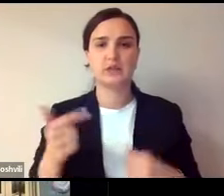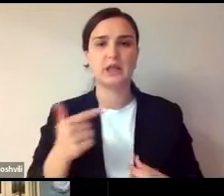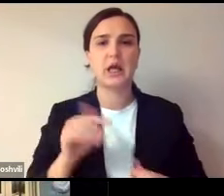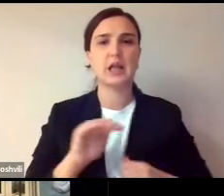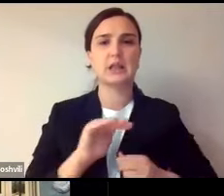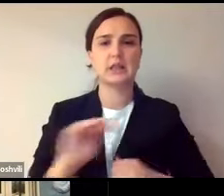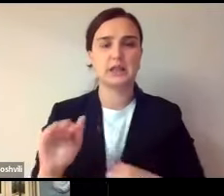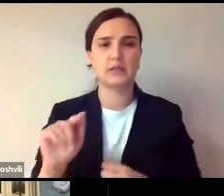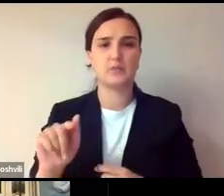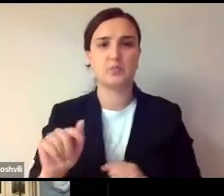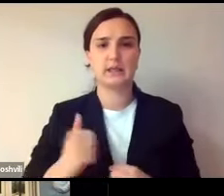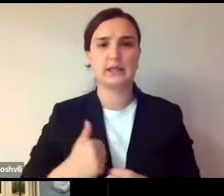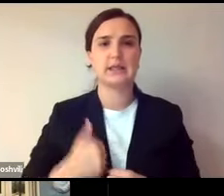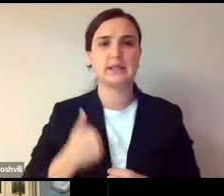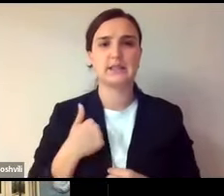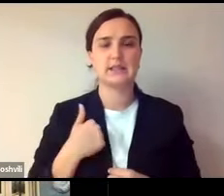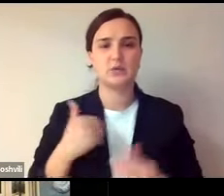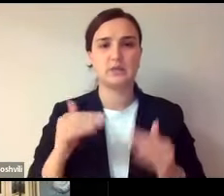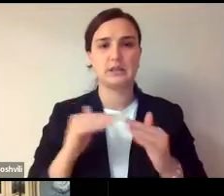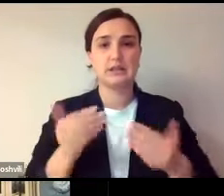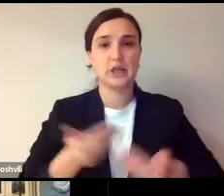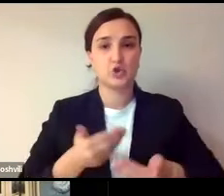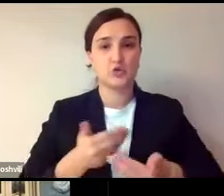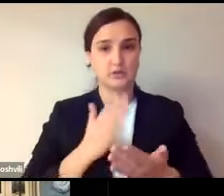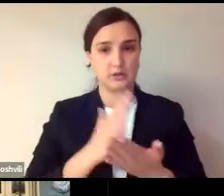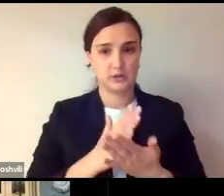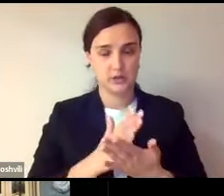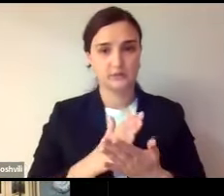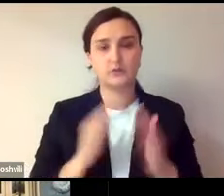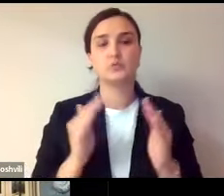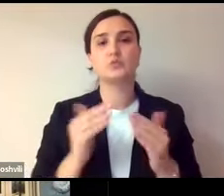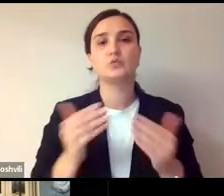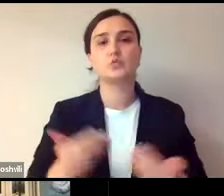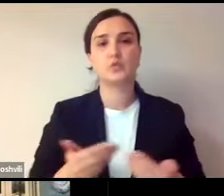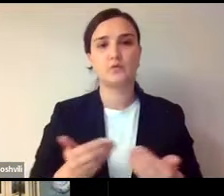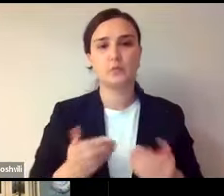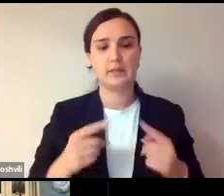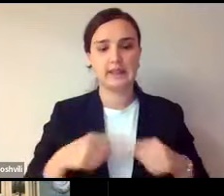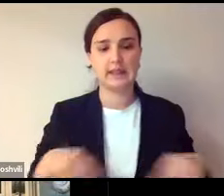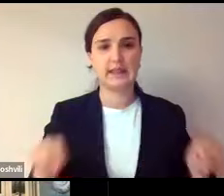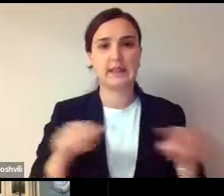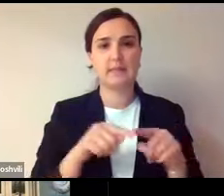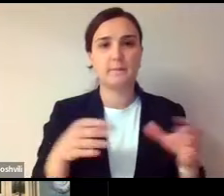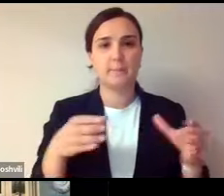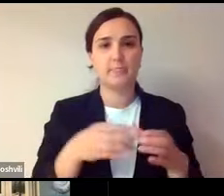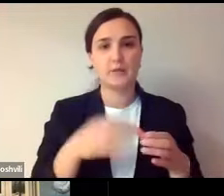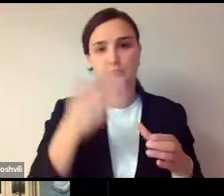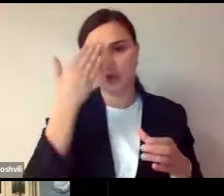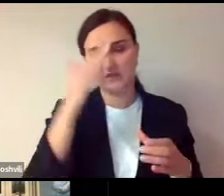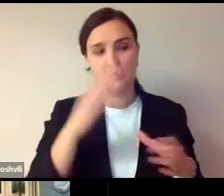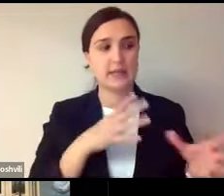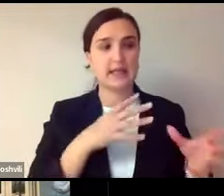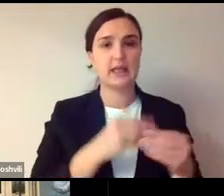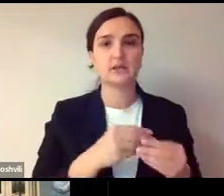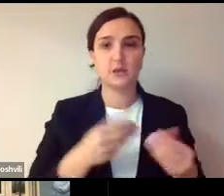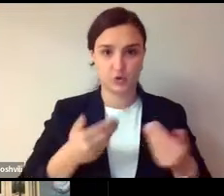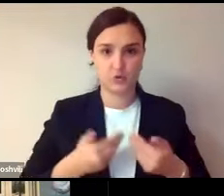გარანტირებული ღირსეული საცხოვრისი, ისინი ცხოვრობენ თემში სხვებთან ერთად და